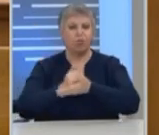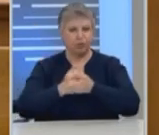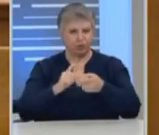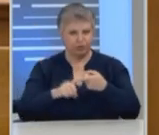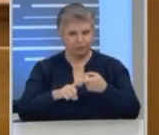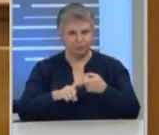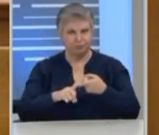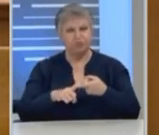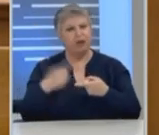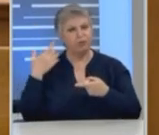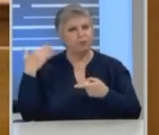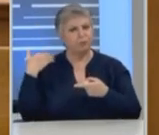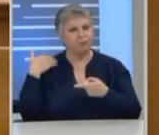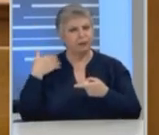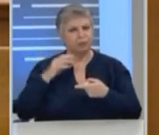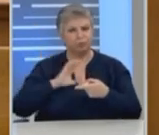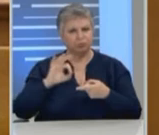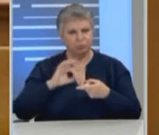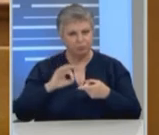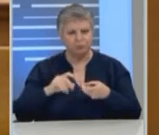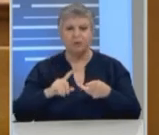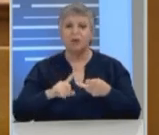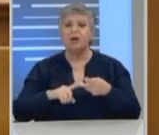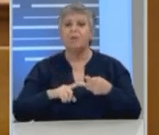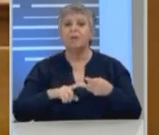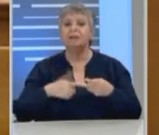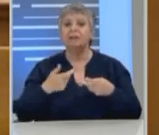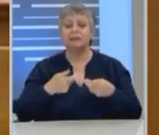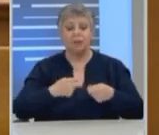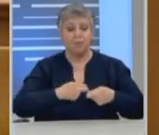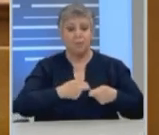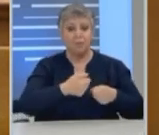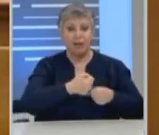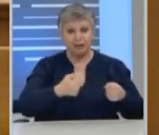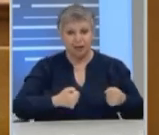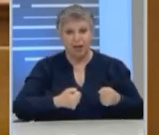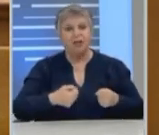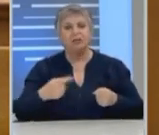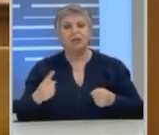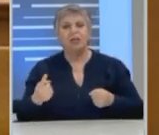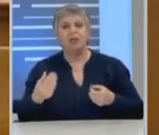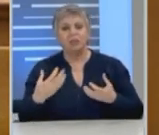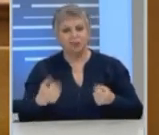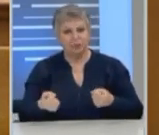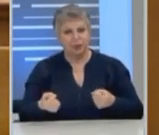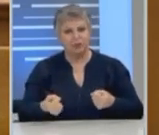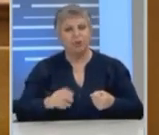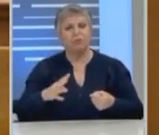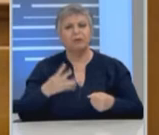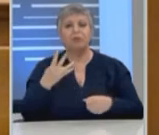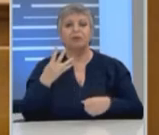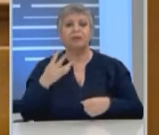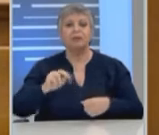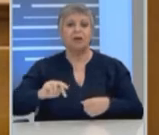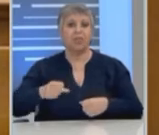πριν, αντίμετρα ισόποσα για το 2019 και για το 2020, σχεδόν 2 και 2 δις, 4 δις.